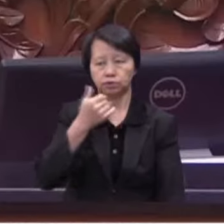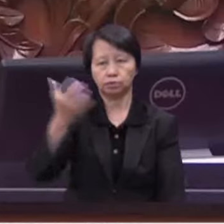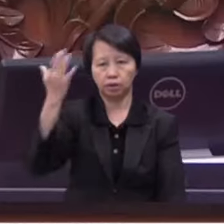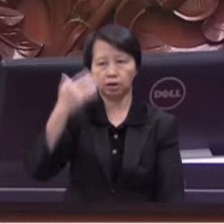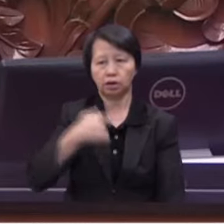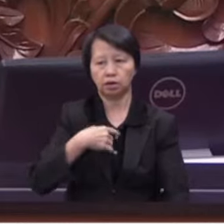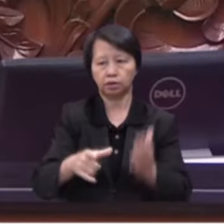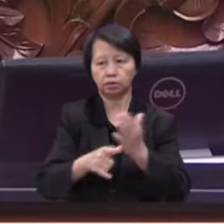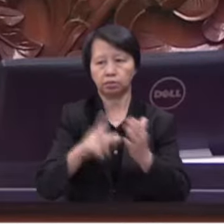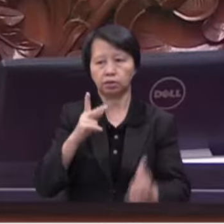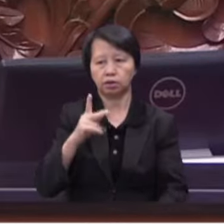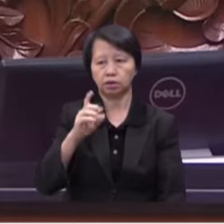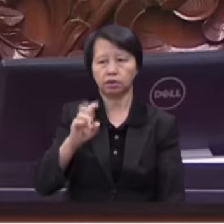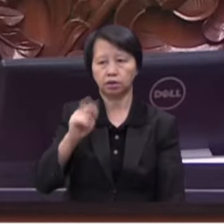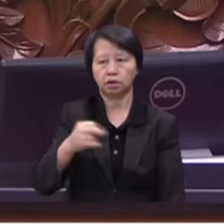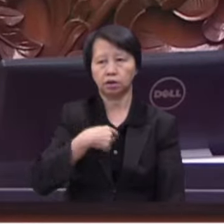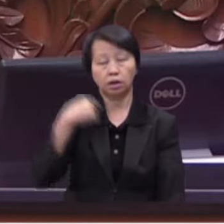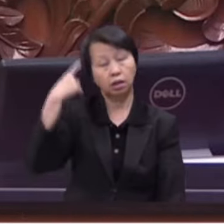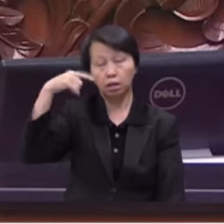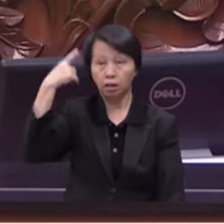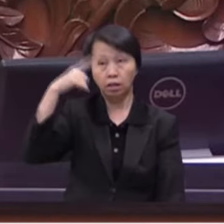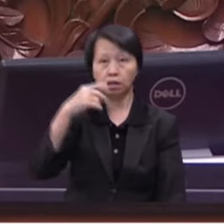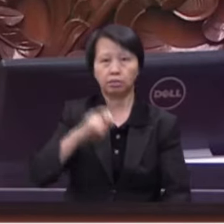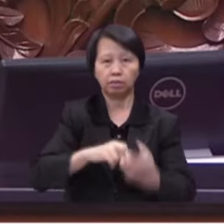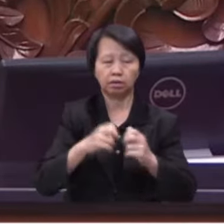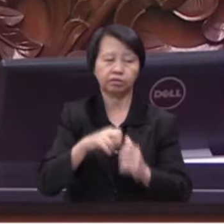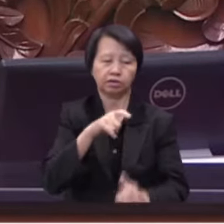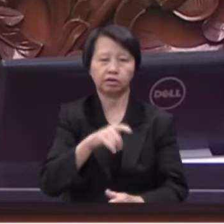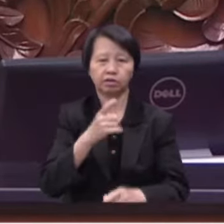dalam negeri memang penting